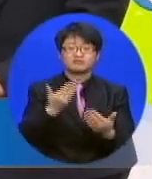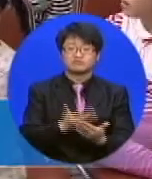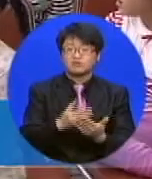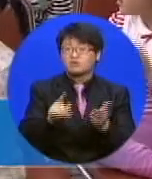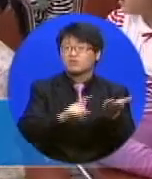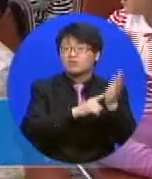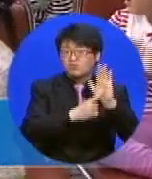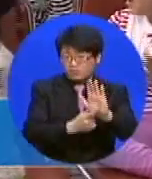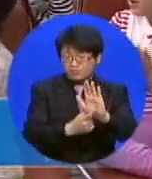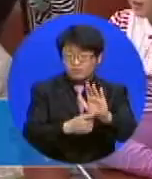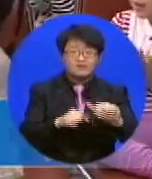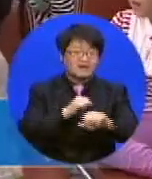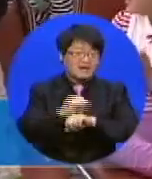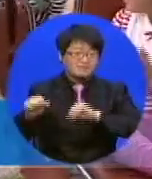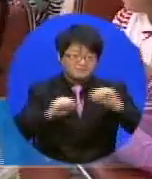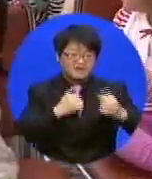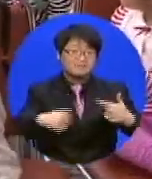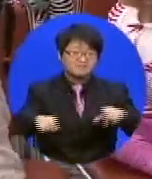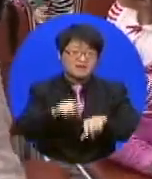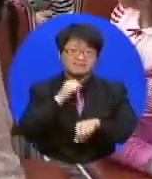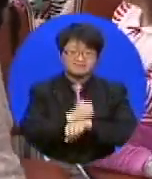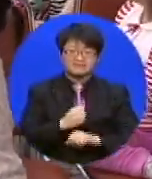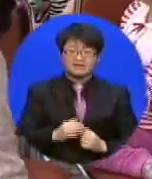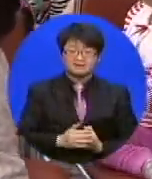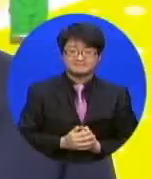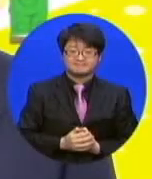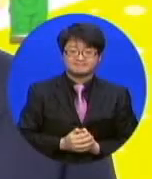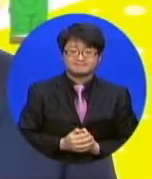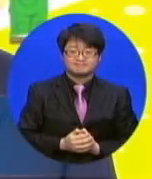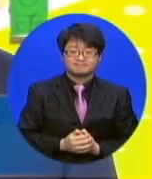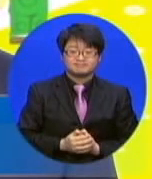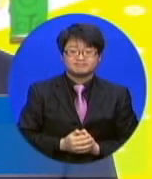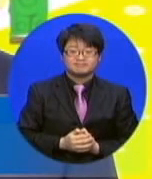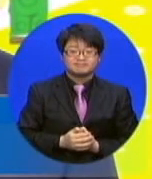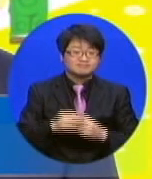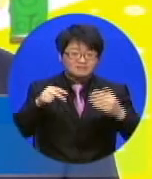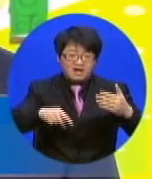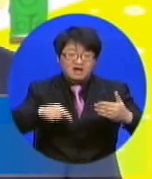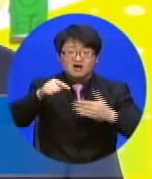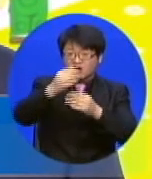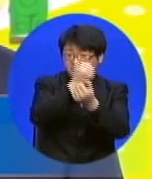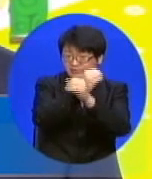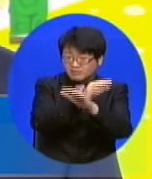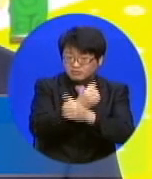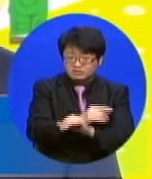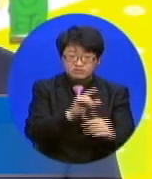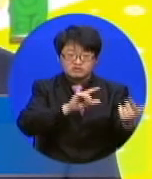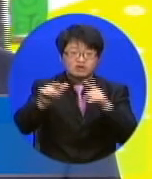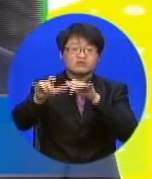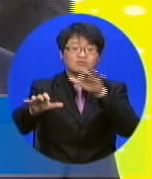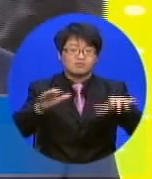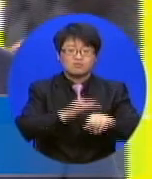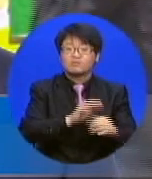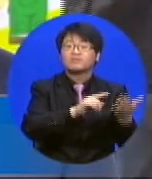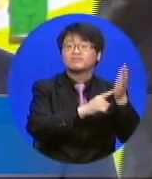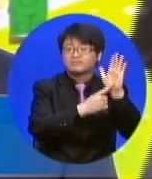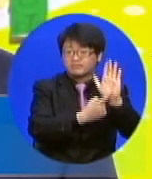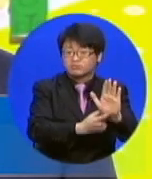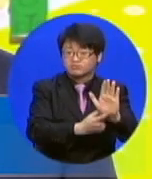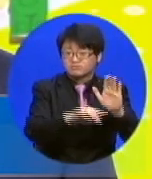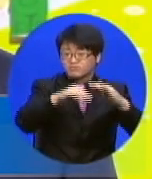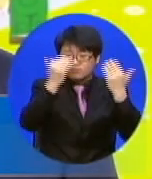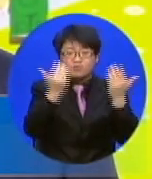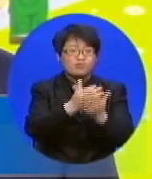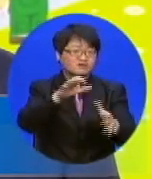홍보와 캠페인 활동도 함께할 예정입니다. 건널목 신호등 각종 표지